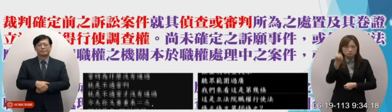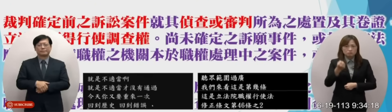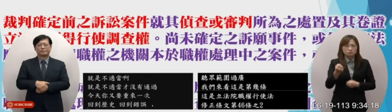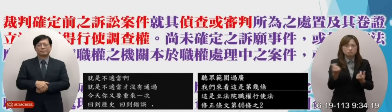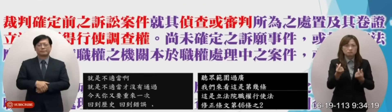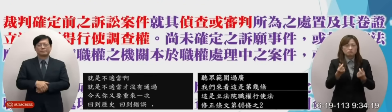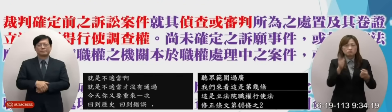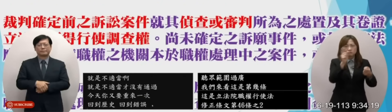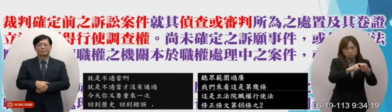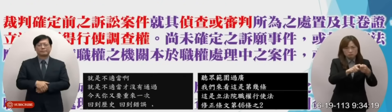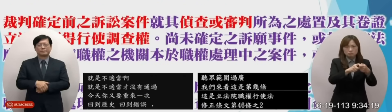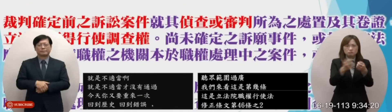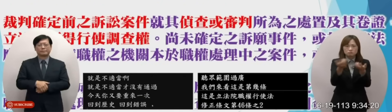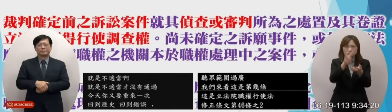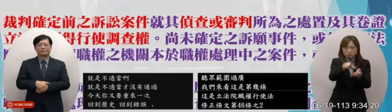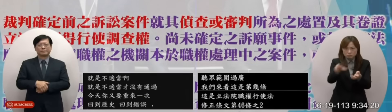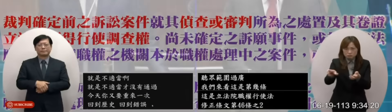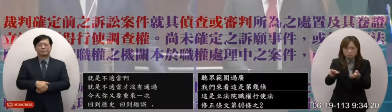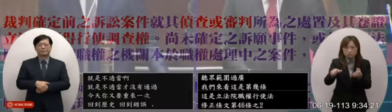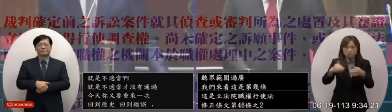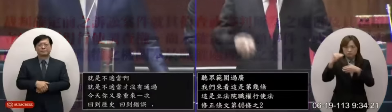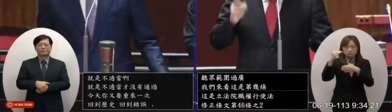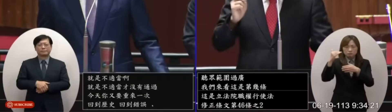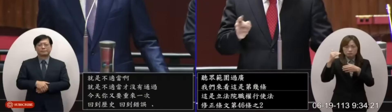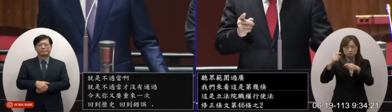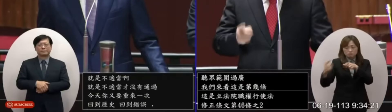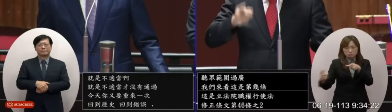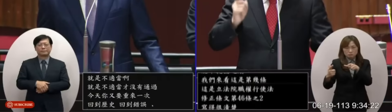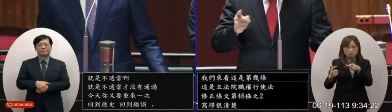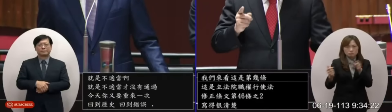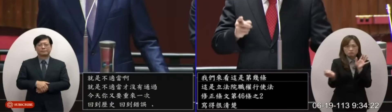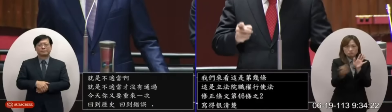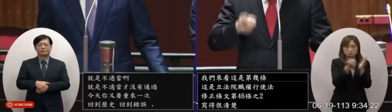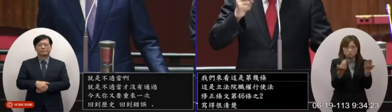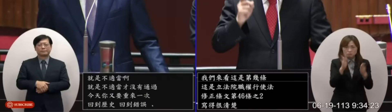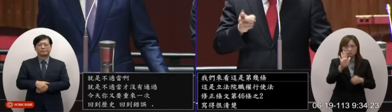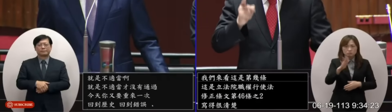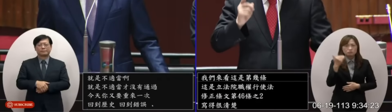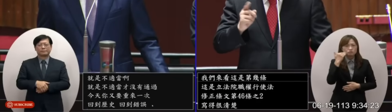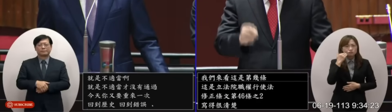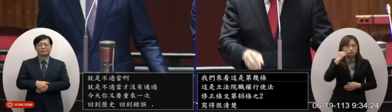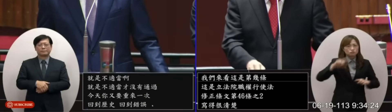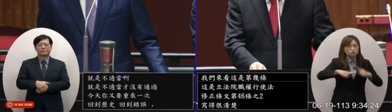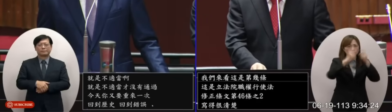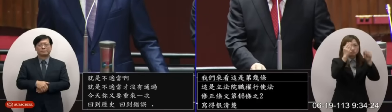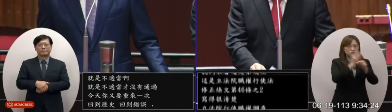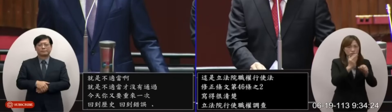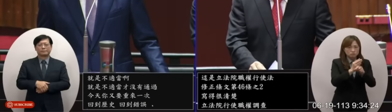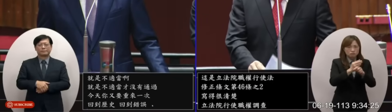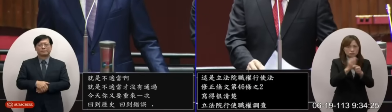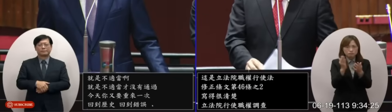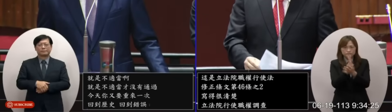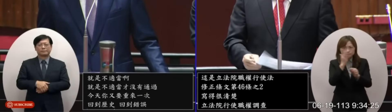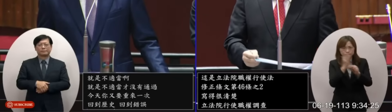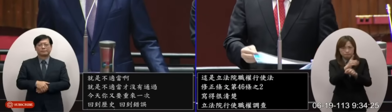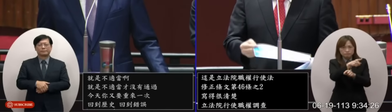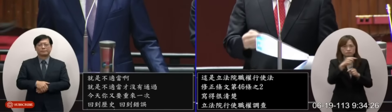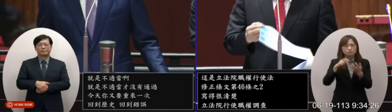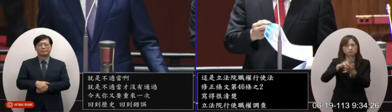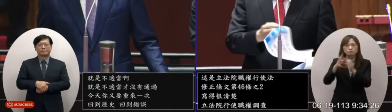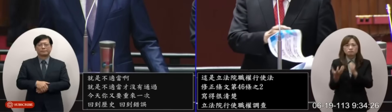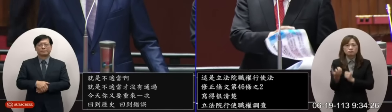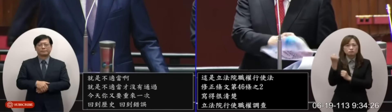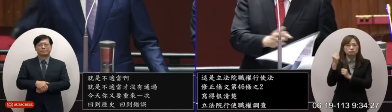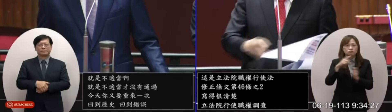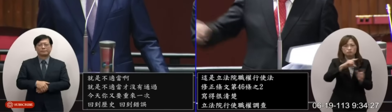好，通通写得很清楚，在诉讼中或审判中的 立法院不得行使调查权，范围